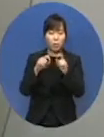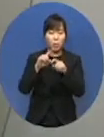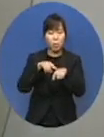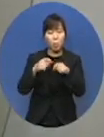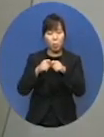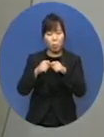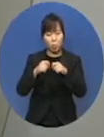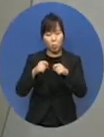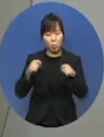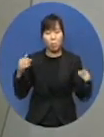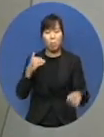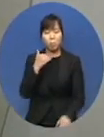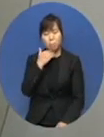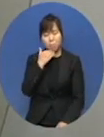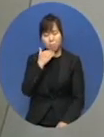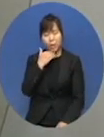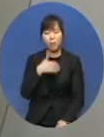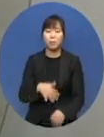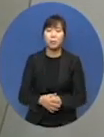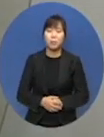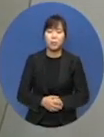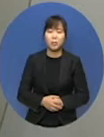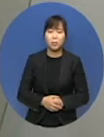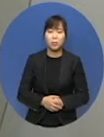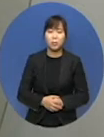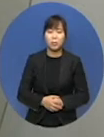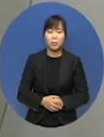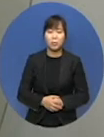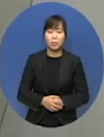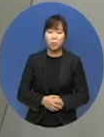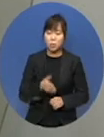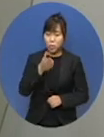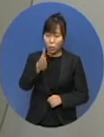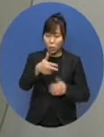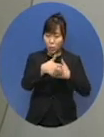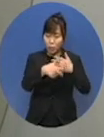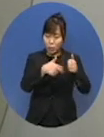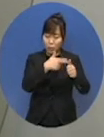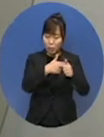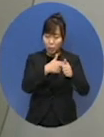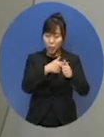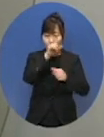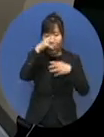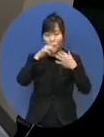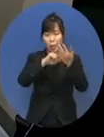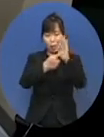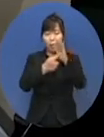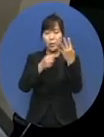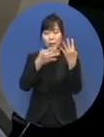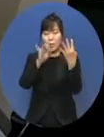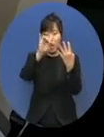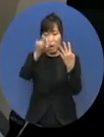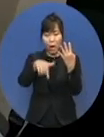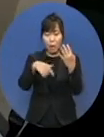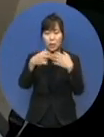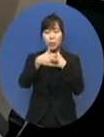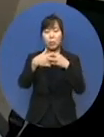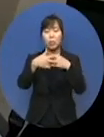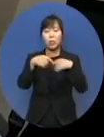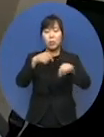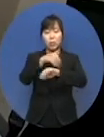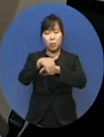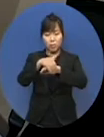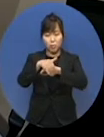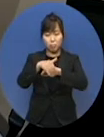시간을 대기하는 불편을 겪고 있습니다. 여기에는 전공의들이 정부가 발표한 4대학 의료정책 저지를